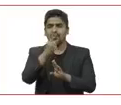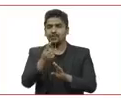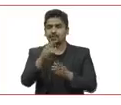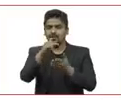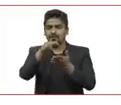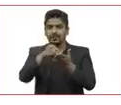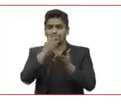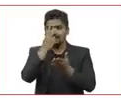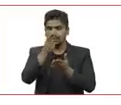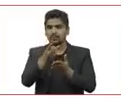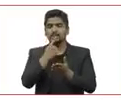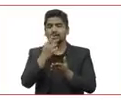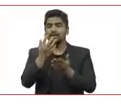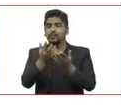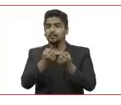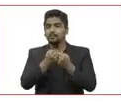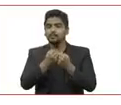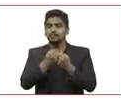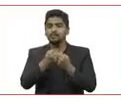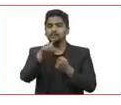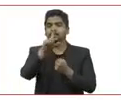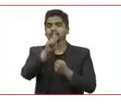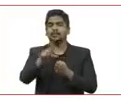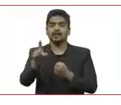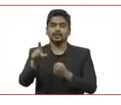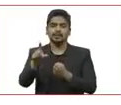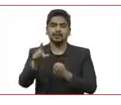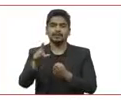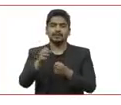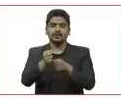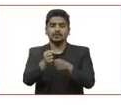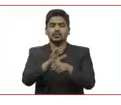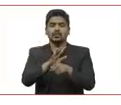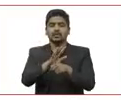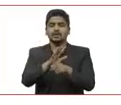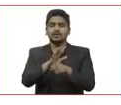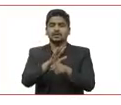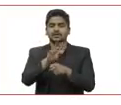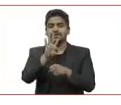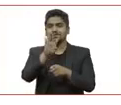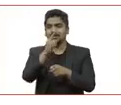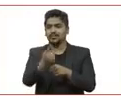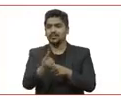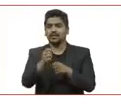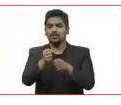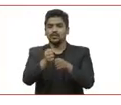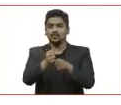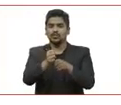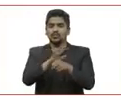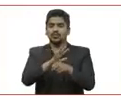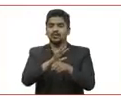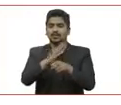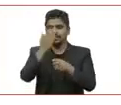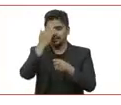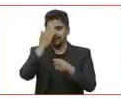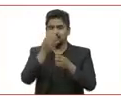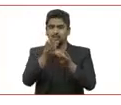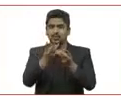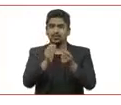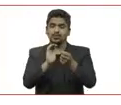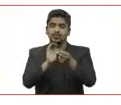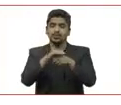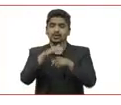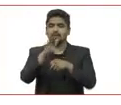हेर्ने हो भने पनि हामीले के पाउँछौँ भने नेपालमा पछिल्लो 4 हप्तामा कोभिड सङ्क्रमणको सङ्ख्या निकै